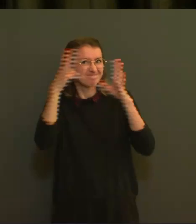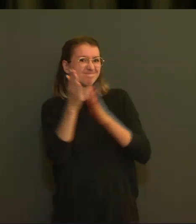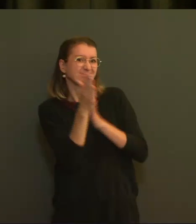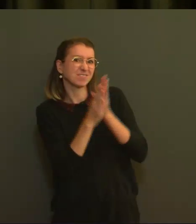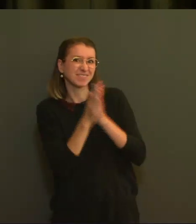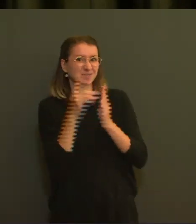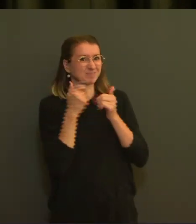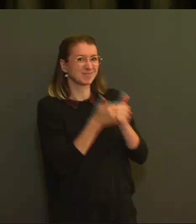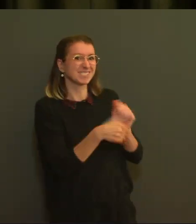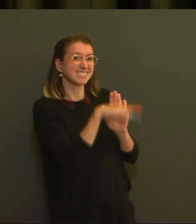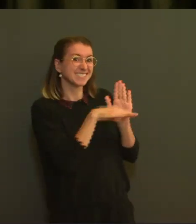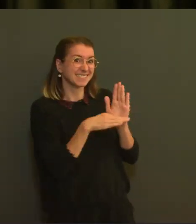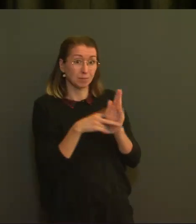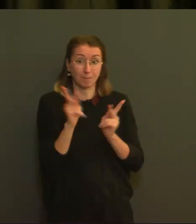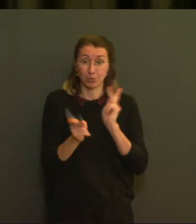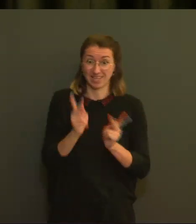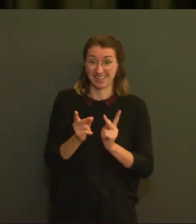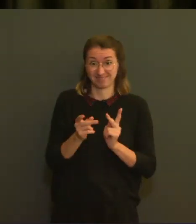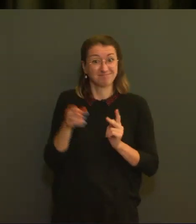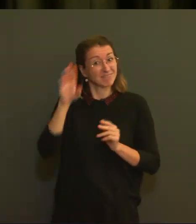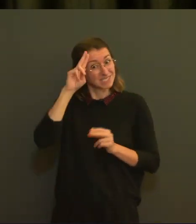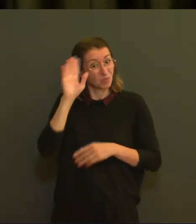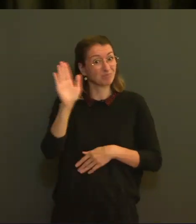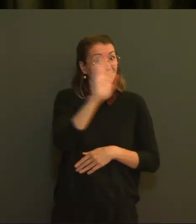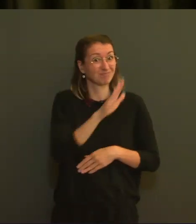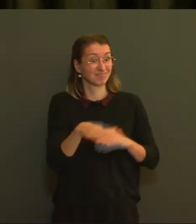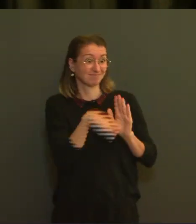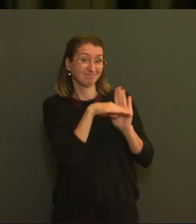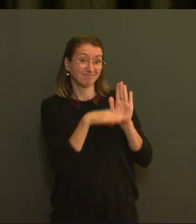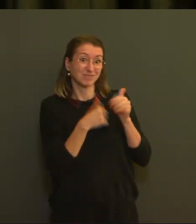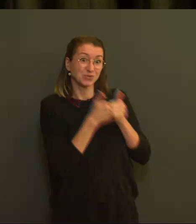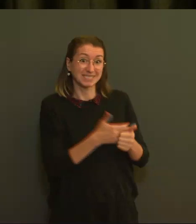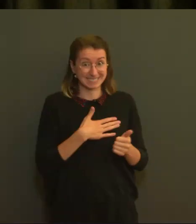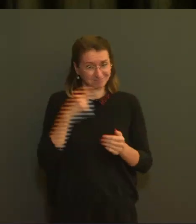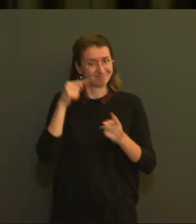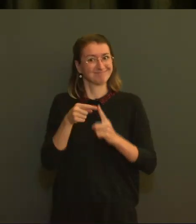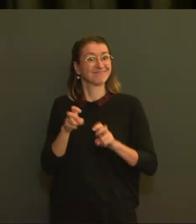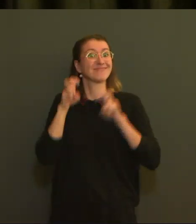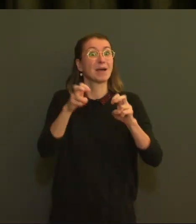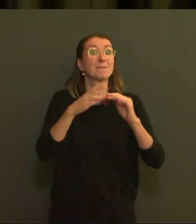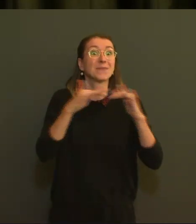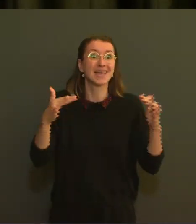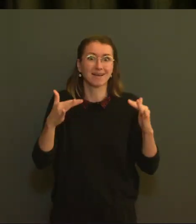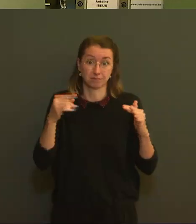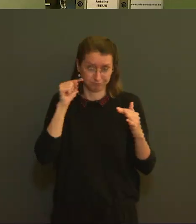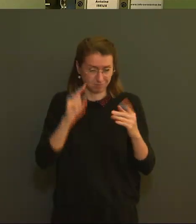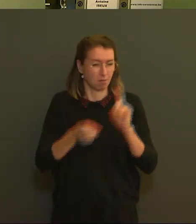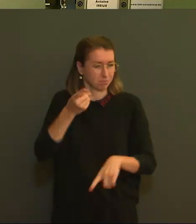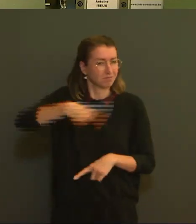la mer en toute sérénité. Maintenons le cap pour nous permettre d'y arriver. Bon week-end.